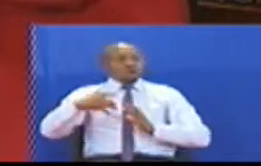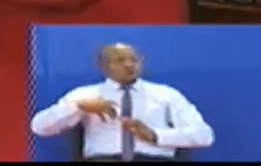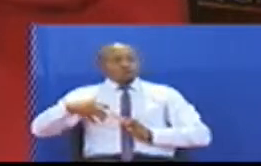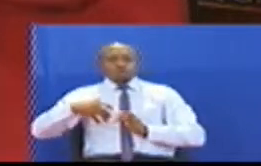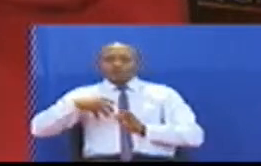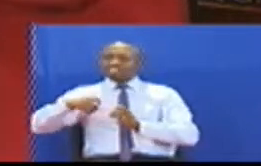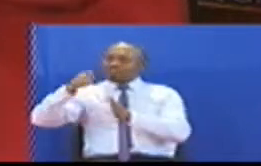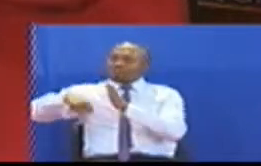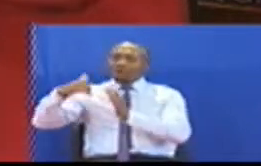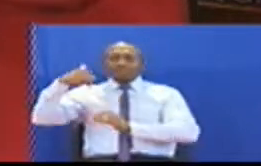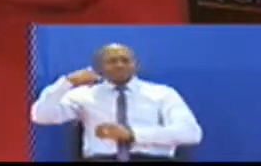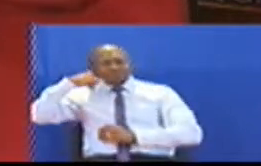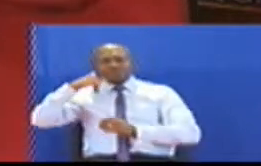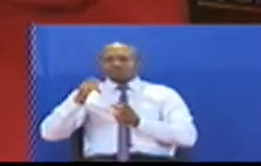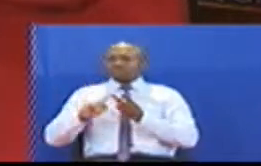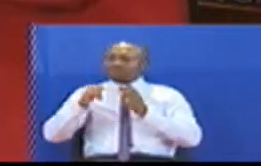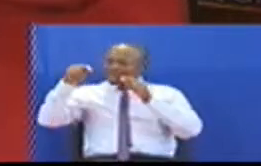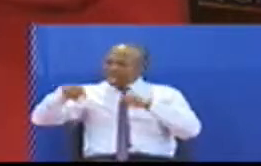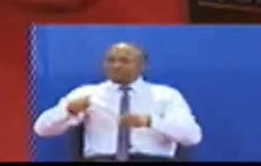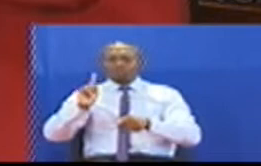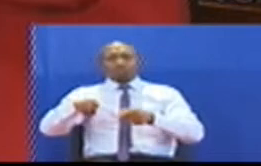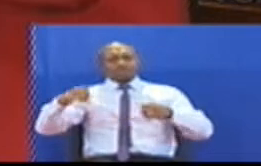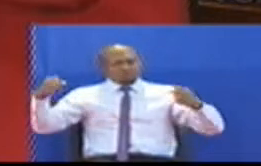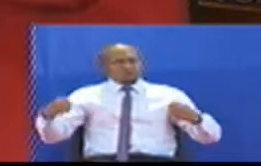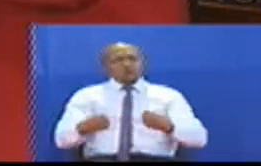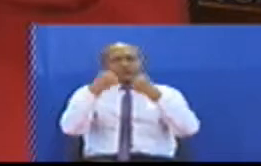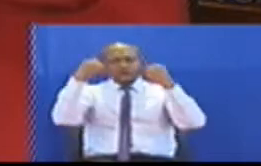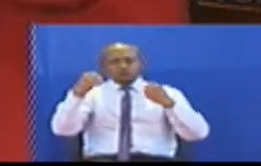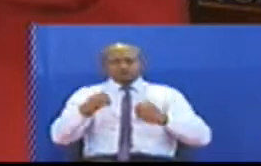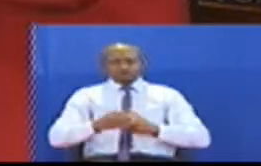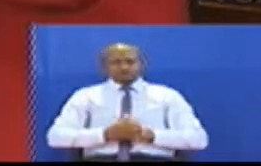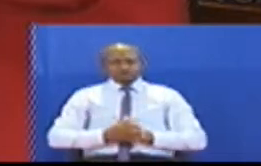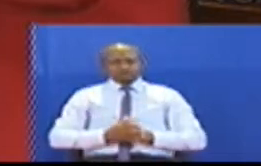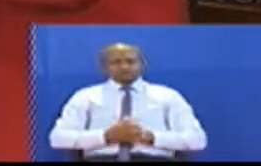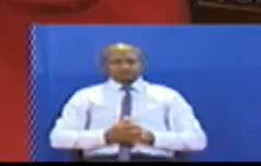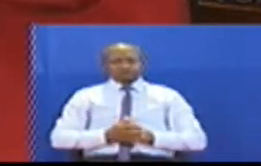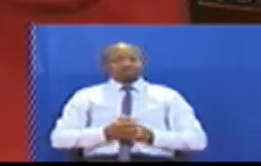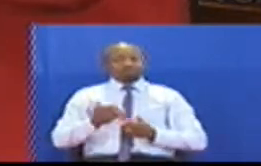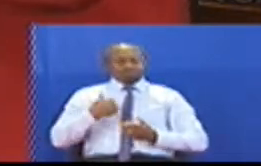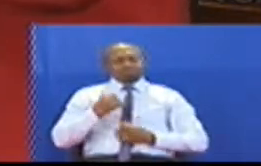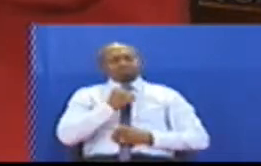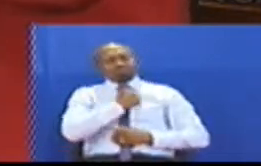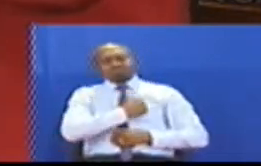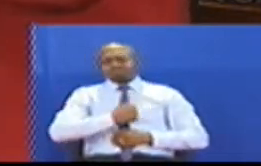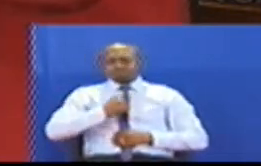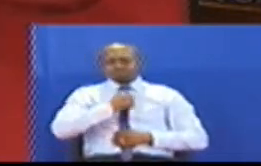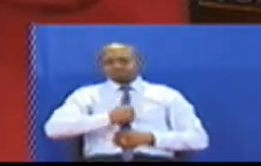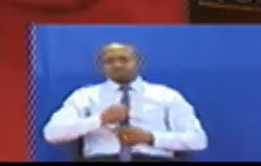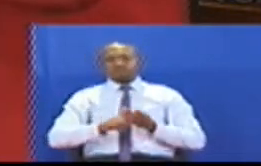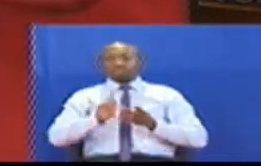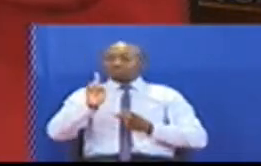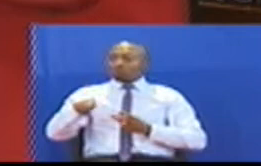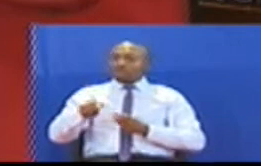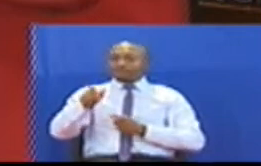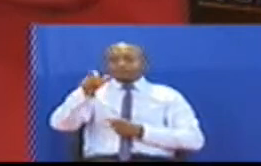Biashara. Hapa kuna mchanganyiko. Mheshimiwa Spika, inasikitisha sana. Unamkuta kuna